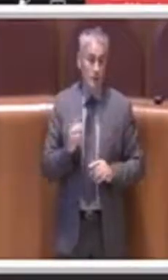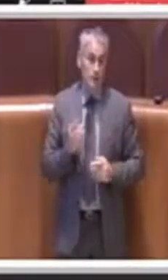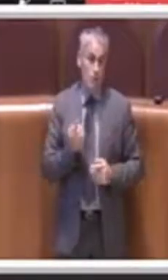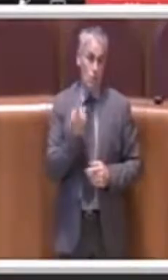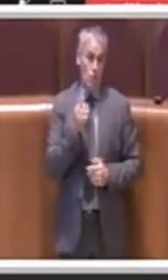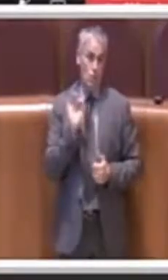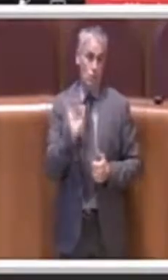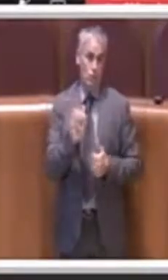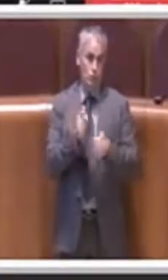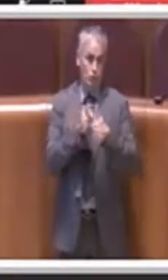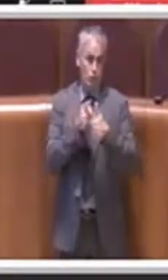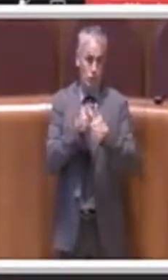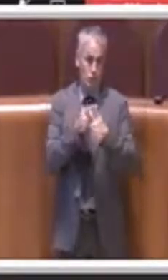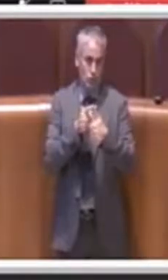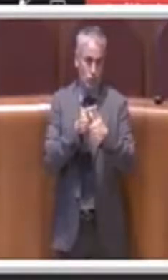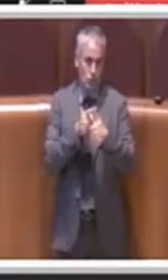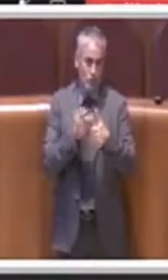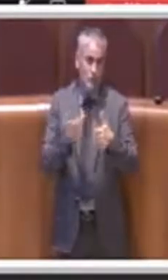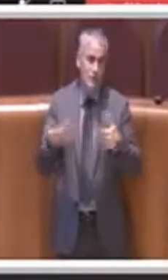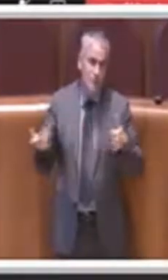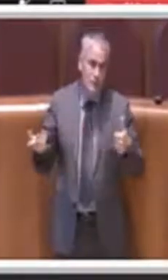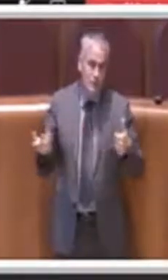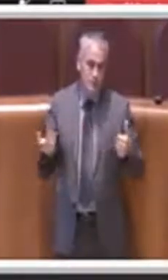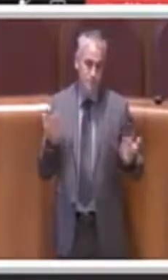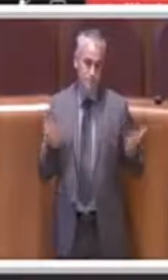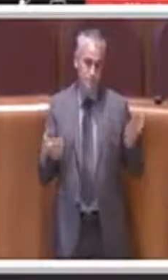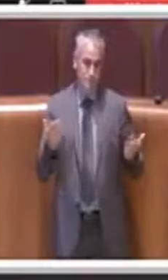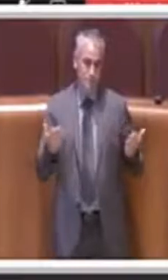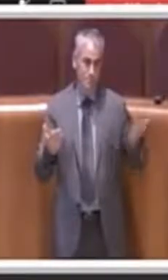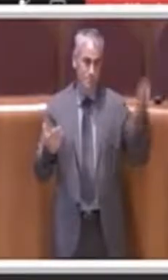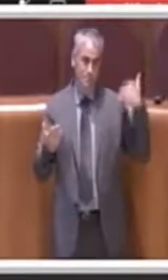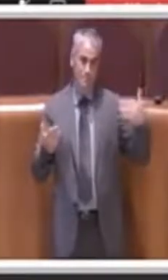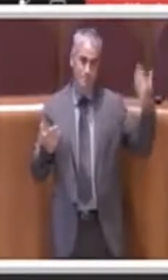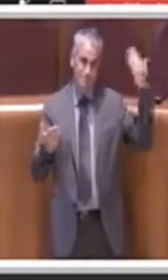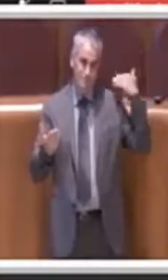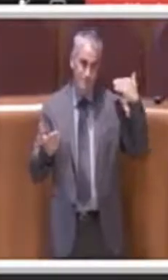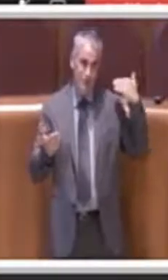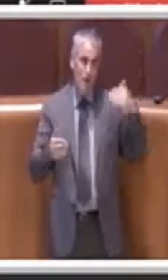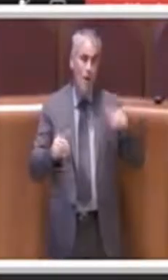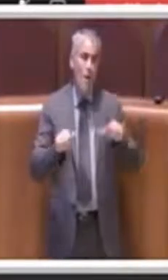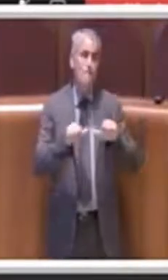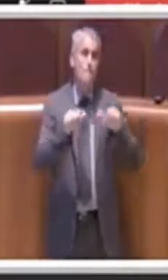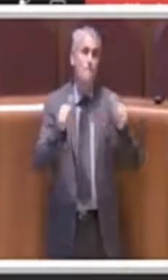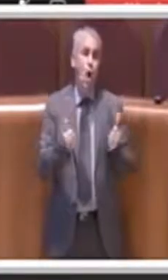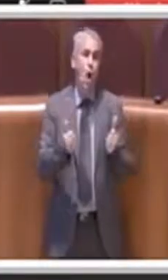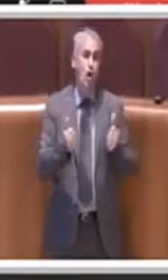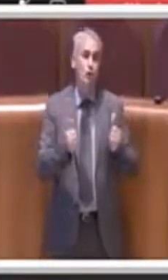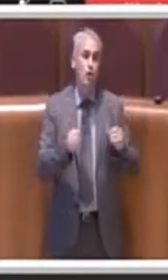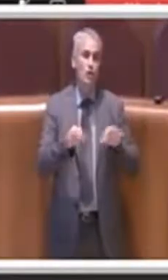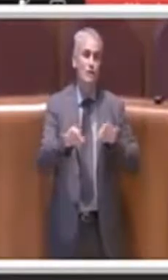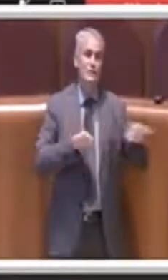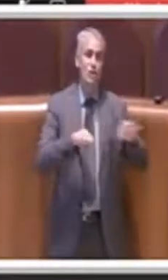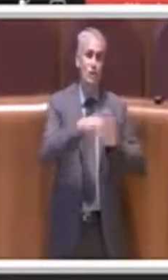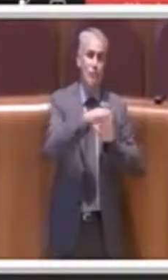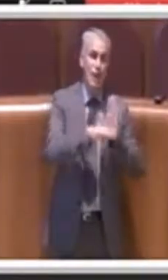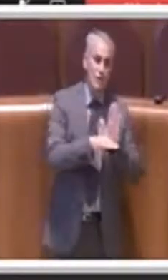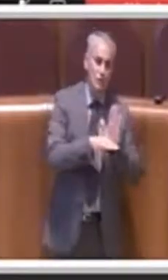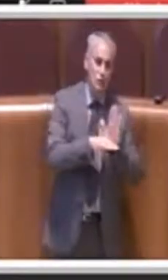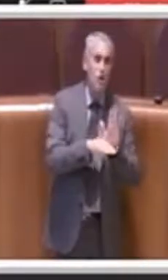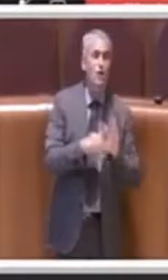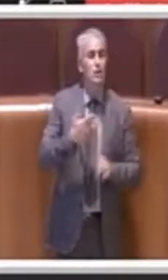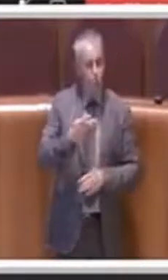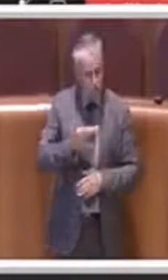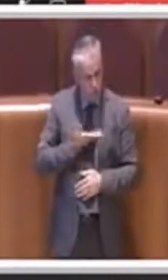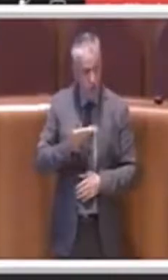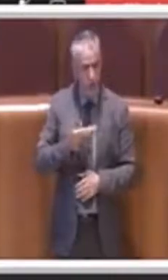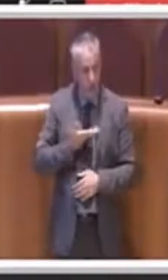di distinzione, comunque, rispetto a un modo di gestire la programmazione economica ci sia stato.